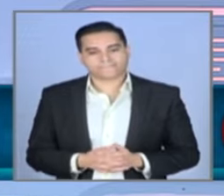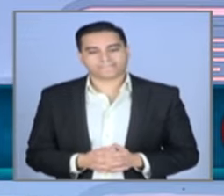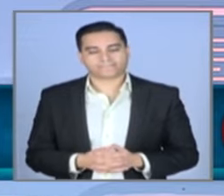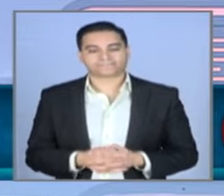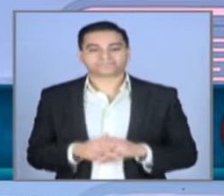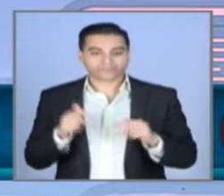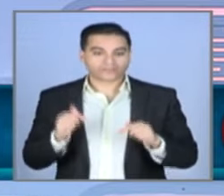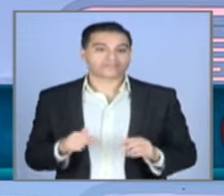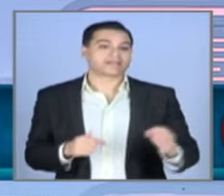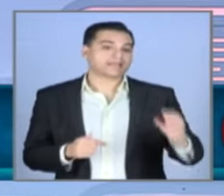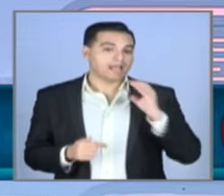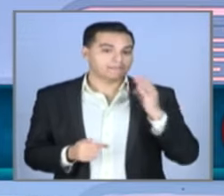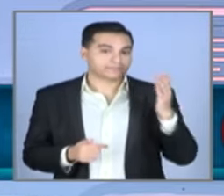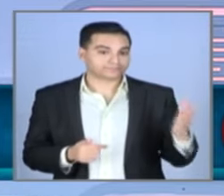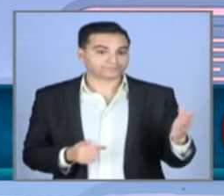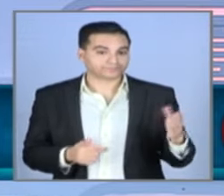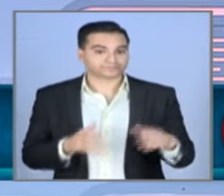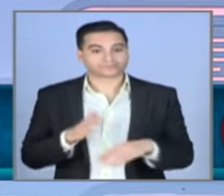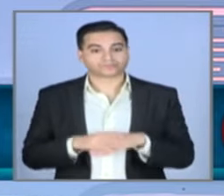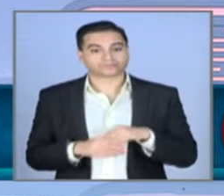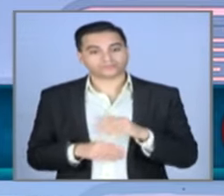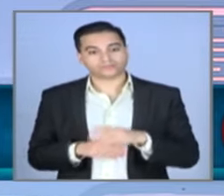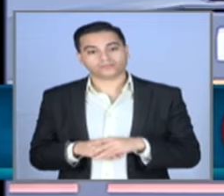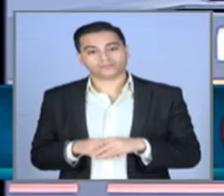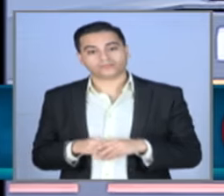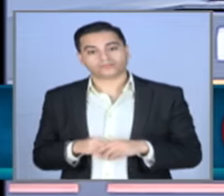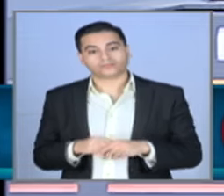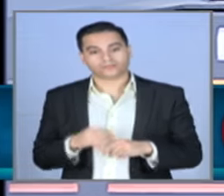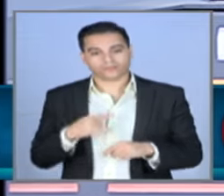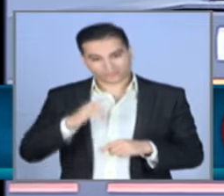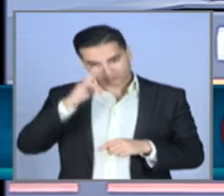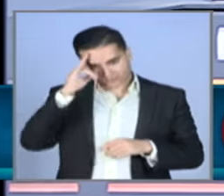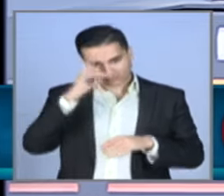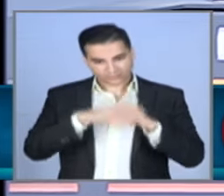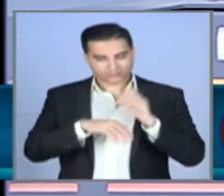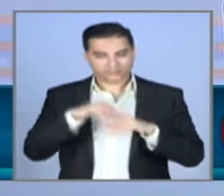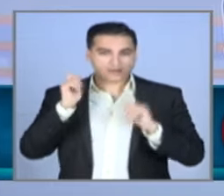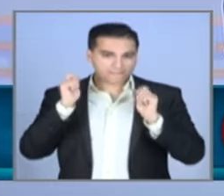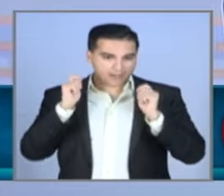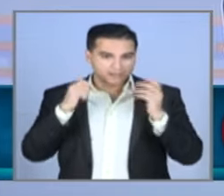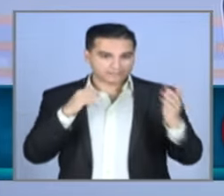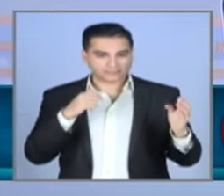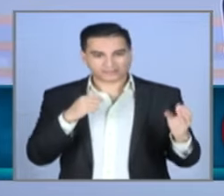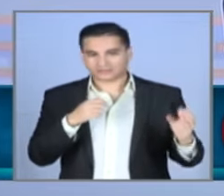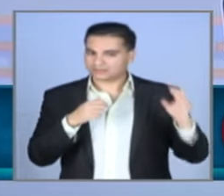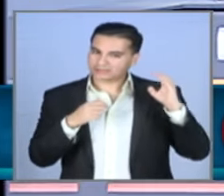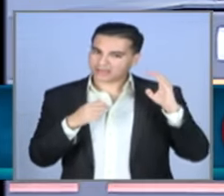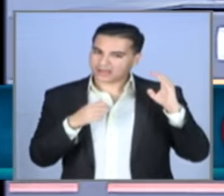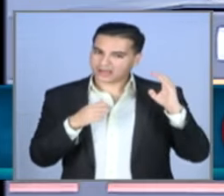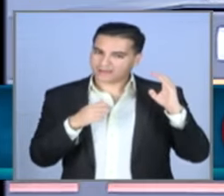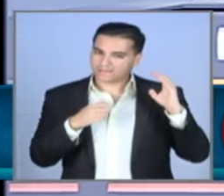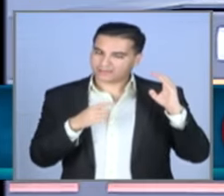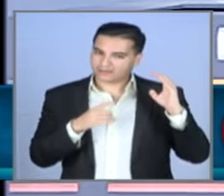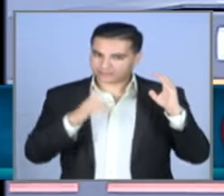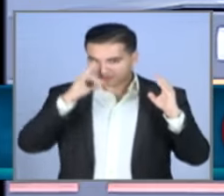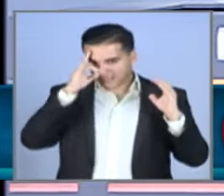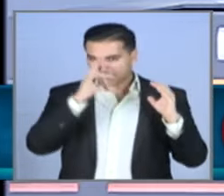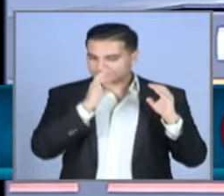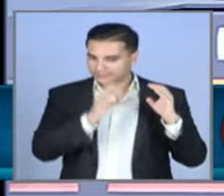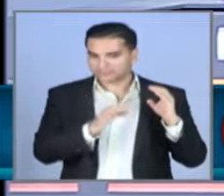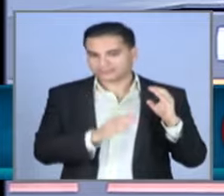في إجابة؟ أستاذ سعيد. أخمينة، المغرب. المغرب. تخمينة بس في